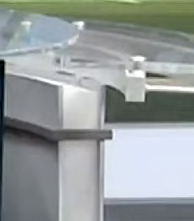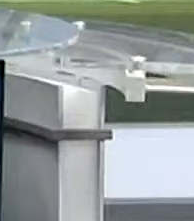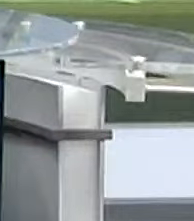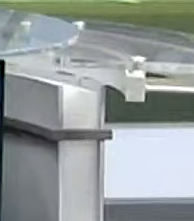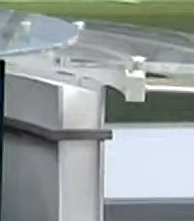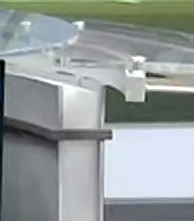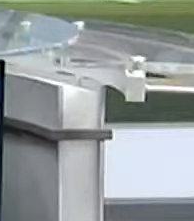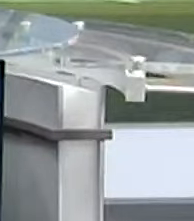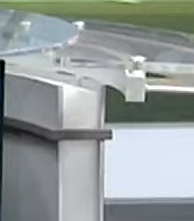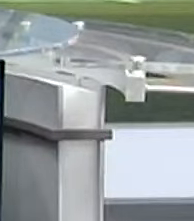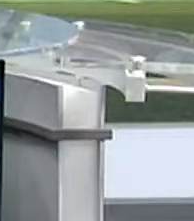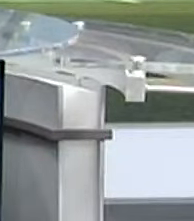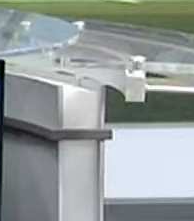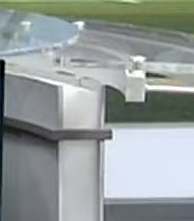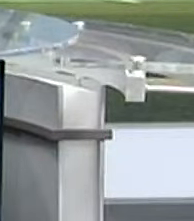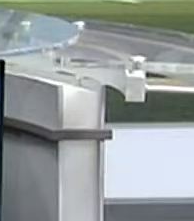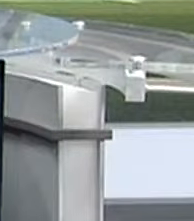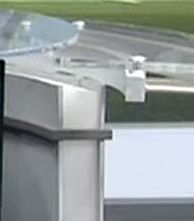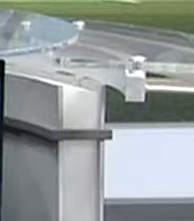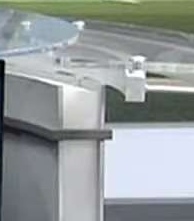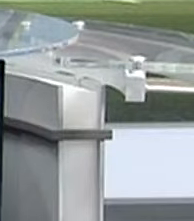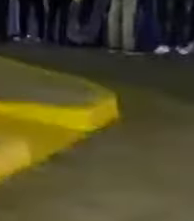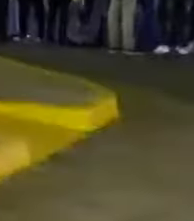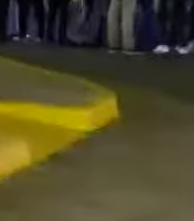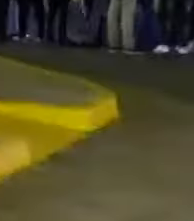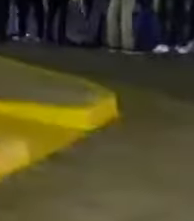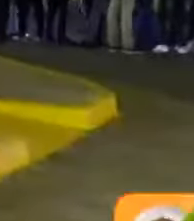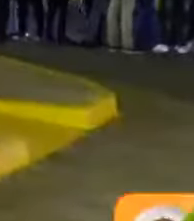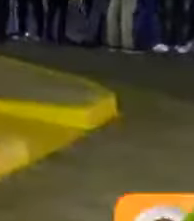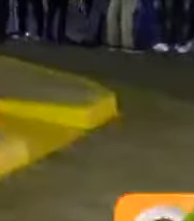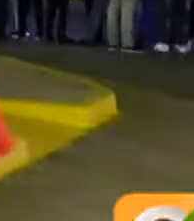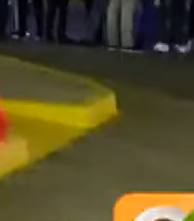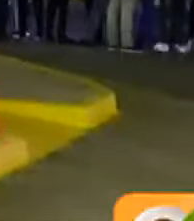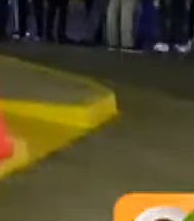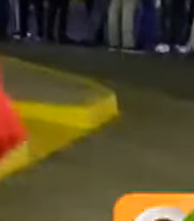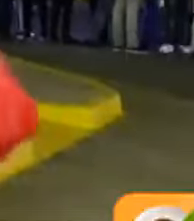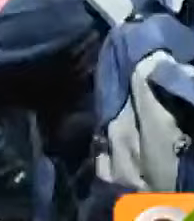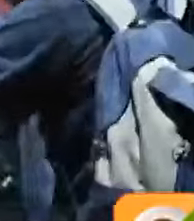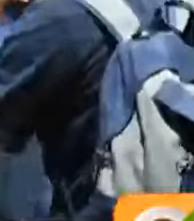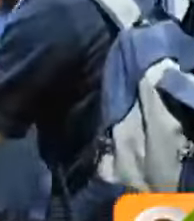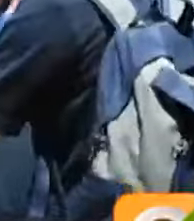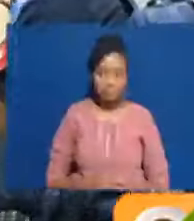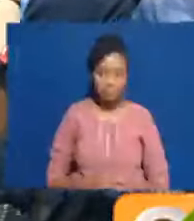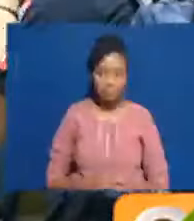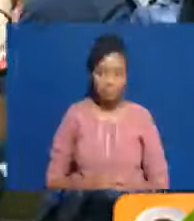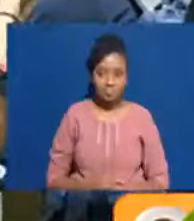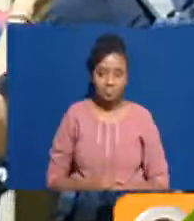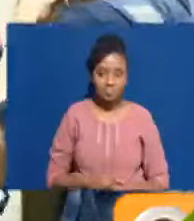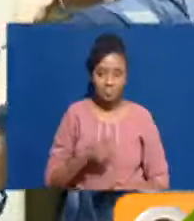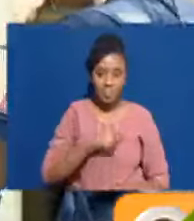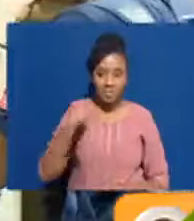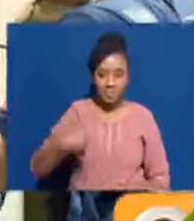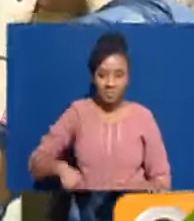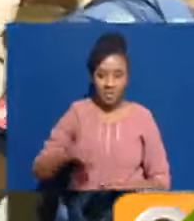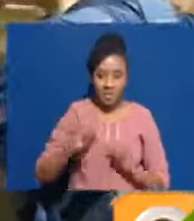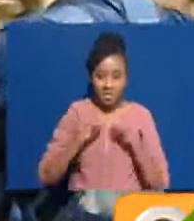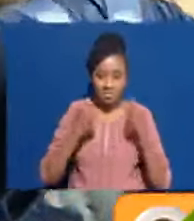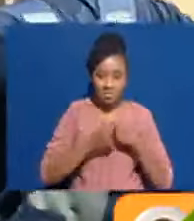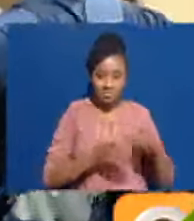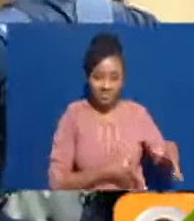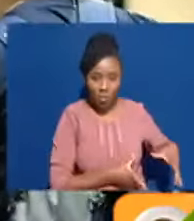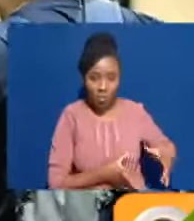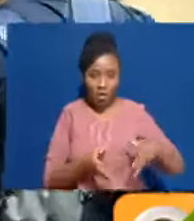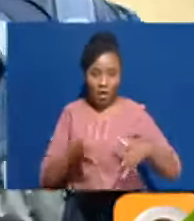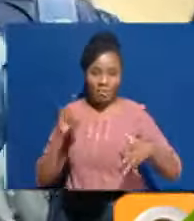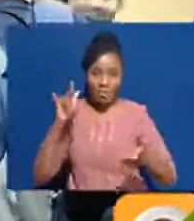Timu ya raga chipukizi ya Hong Kong, China ni ya kwanza kuwasili nchini kwa mashindano ya timu nane yatakayoanza tarehe 15 hapa Nairobi. Timu hiyo iliwasili